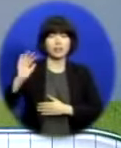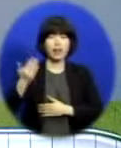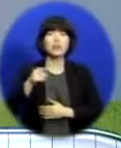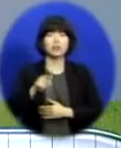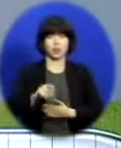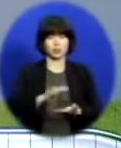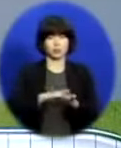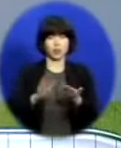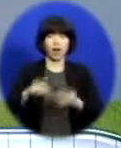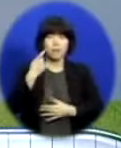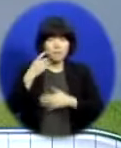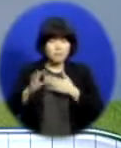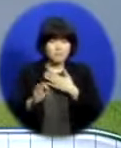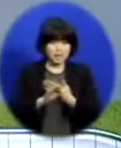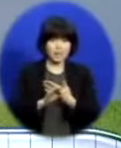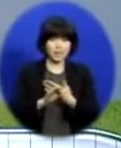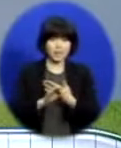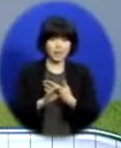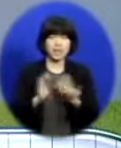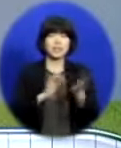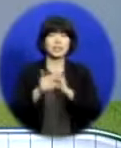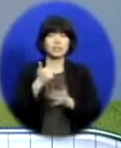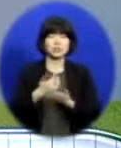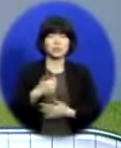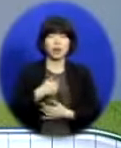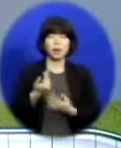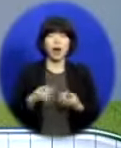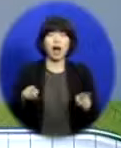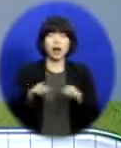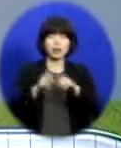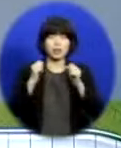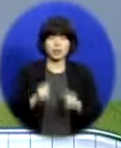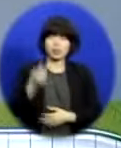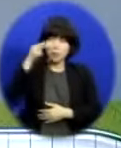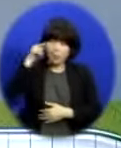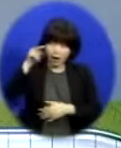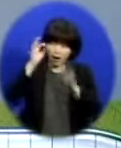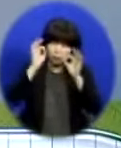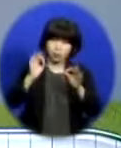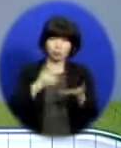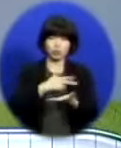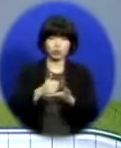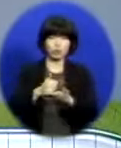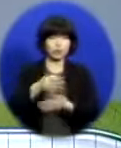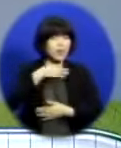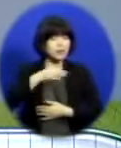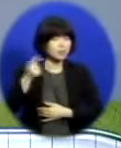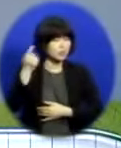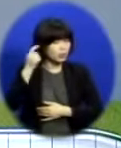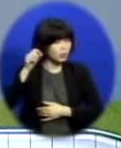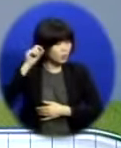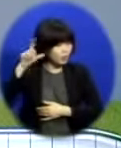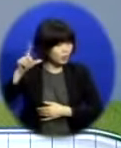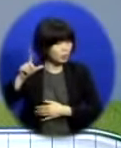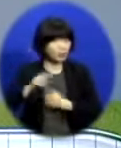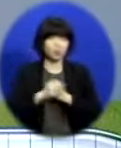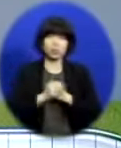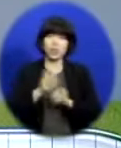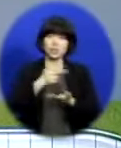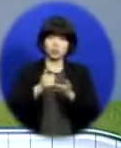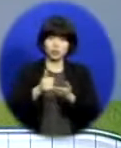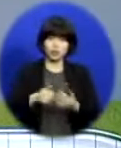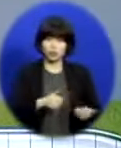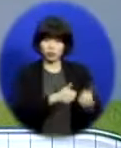니다 만약에 예수님이 나와 함께 계심을 내가 바라보고 주님의 음성을 듣는 귀가 열리고 주님과